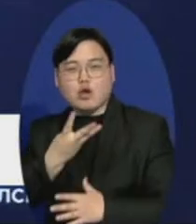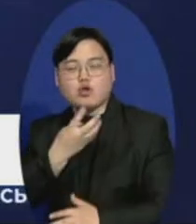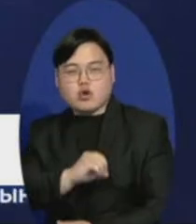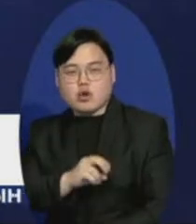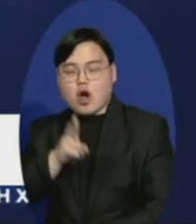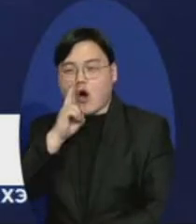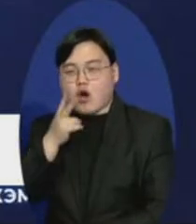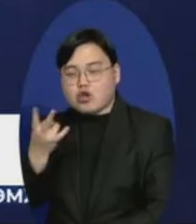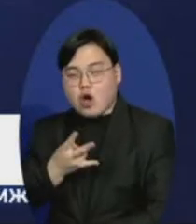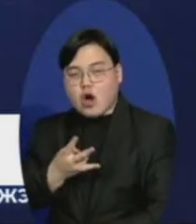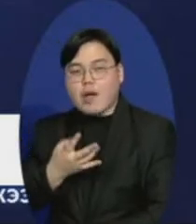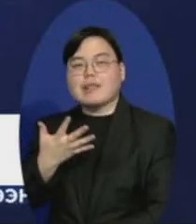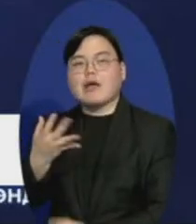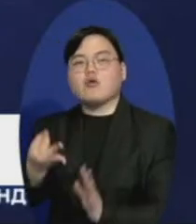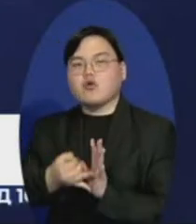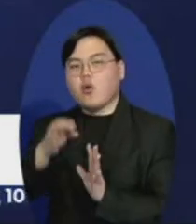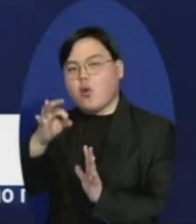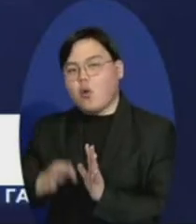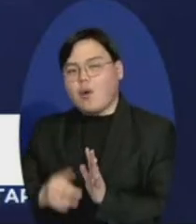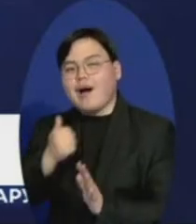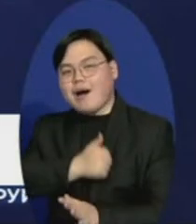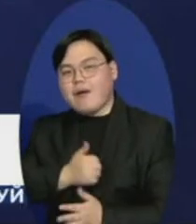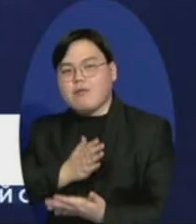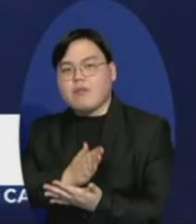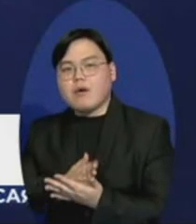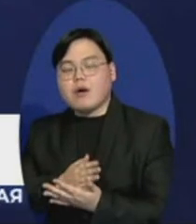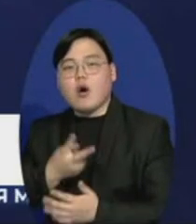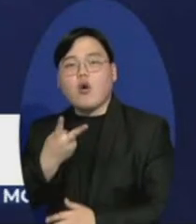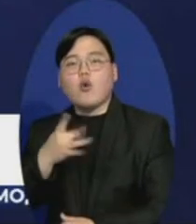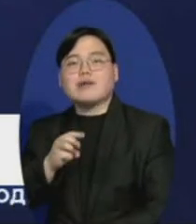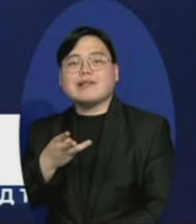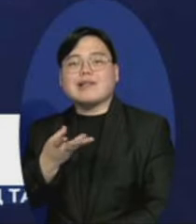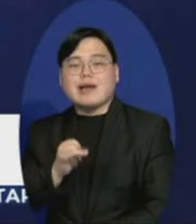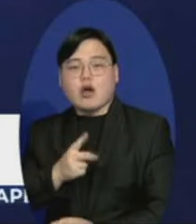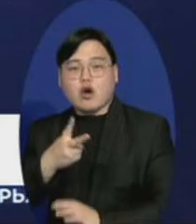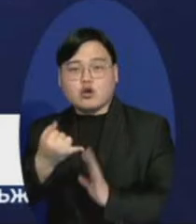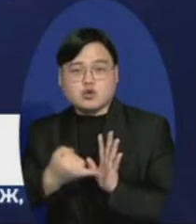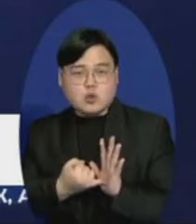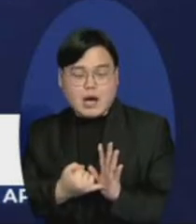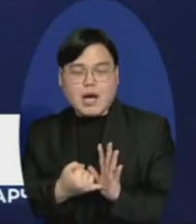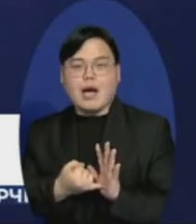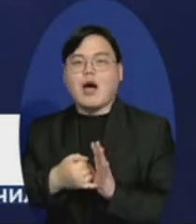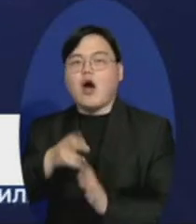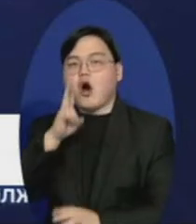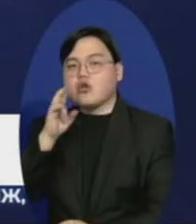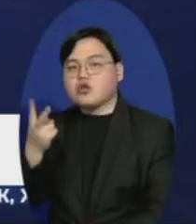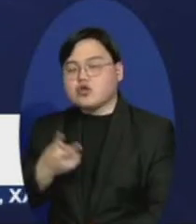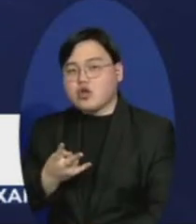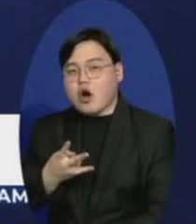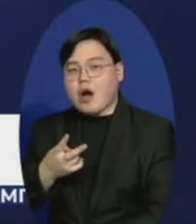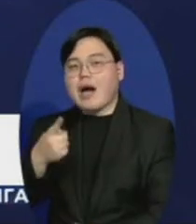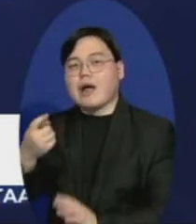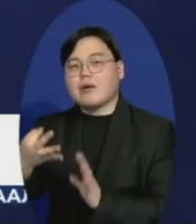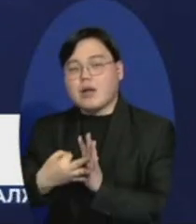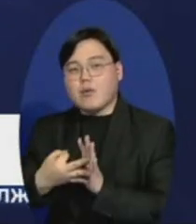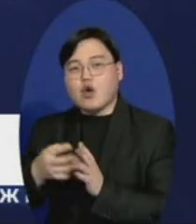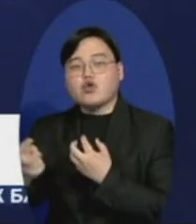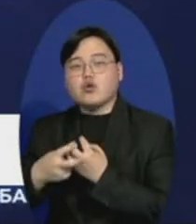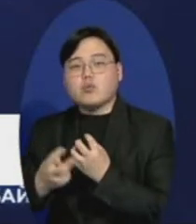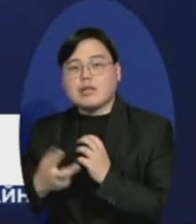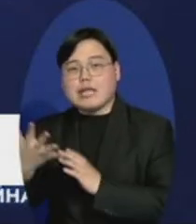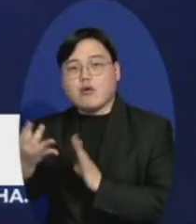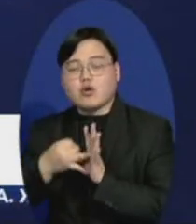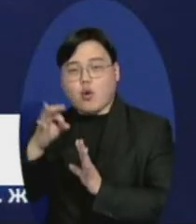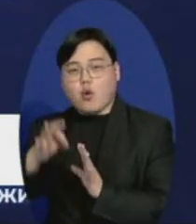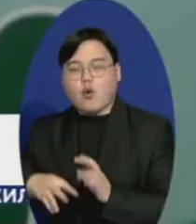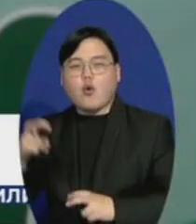хүнсний ногооны 57%-ийг хангаж байна. Түүнчлэн үр тарианы 26%, хүнсний ногооны 18%, төмсний 57%-ийг